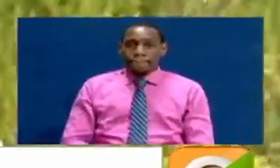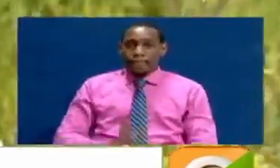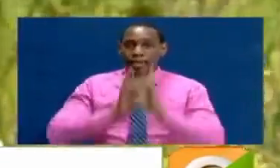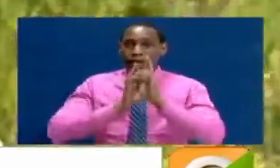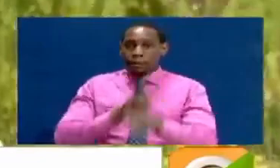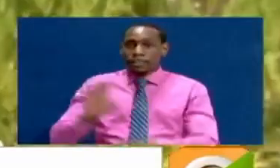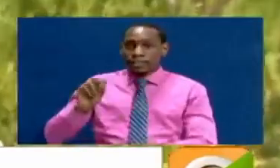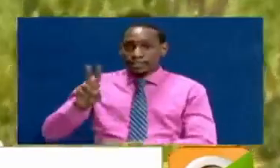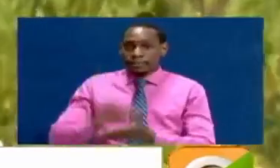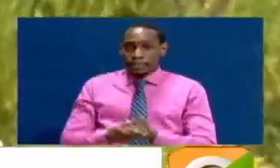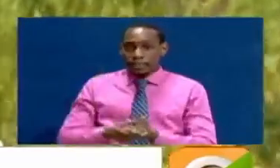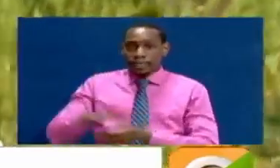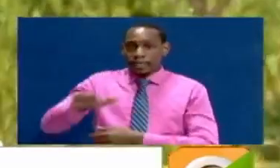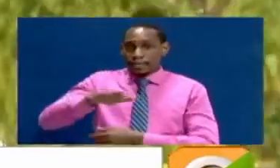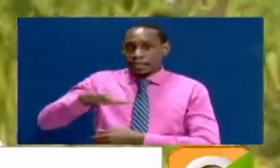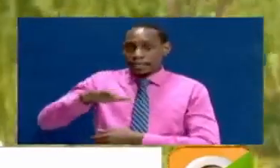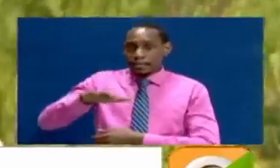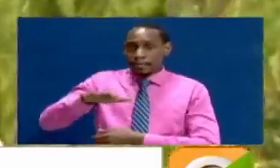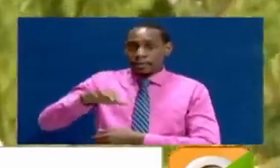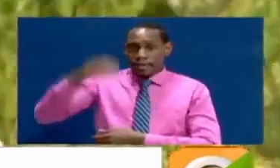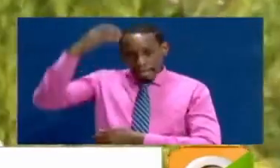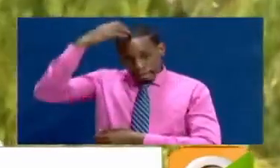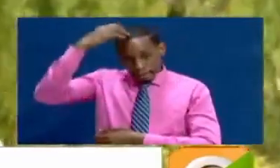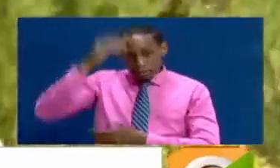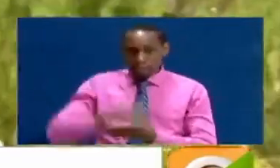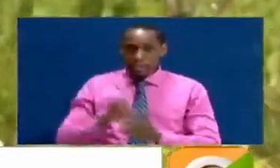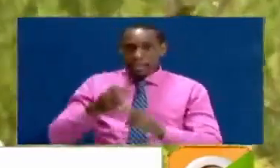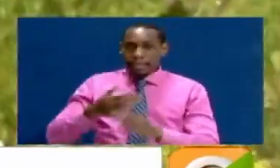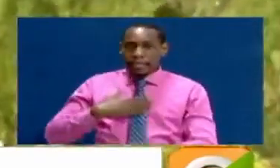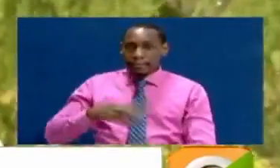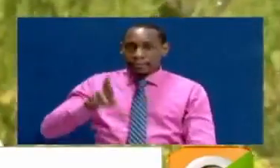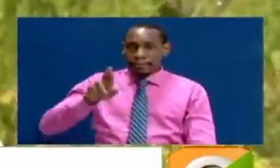Nikiripotia Runinga Citizen kutoka eneo la Kiangwe, Lamu, langu jina ni Rahma Rashid.